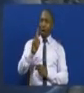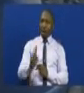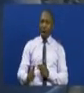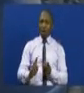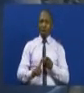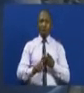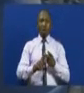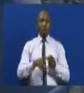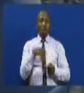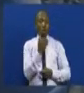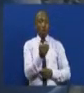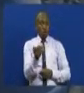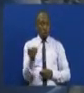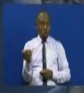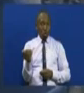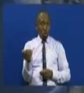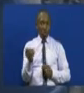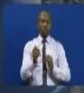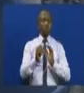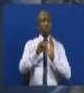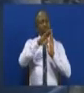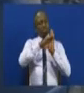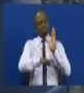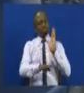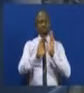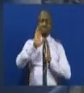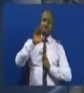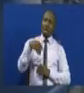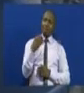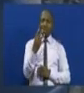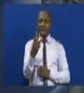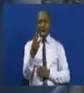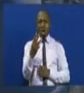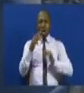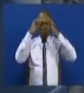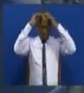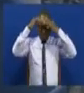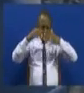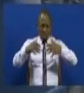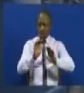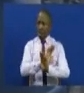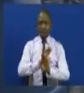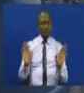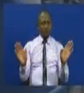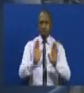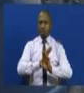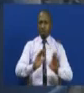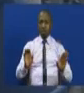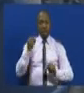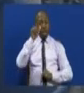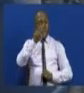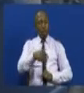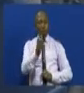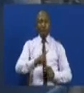ni watoto wadogo chini ya miaka mitatu tusiwafukizie, na wale ambao